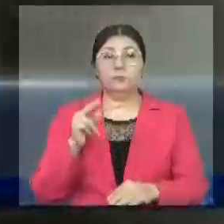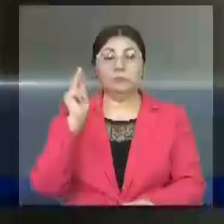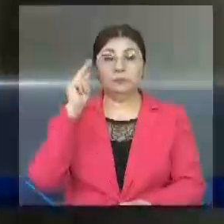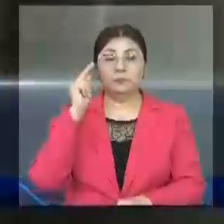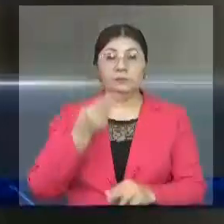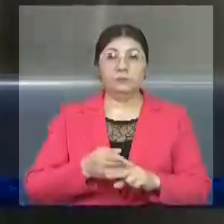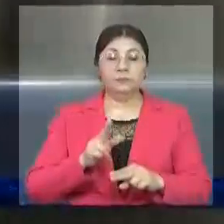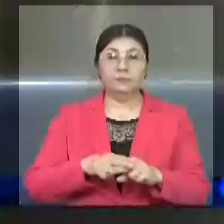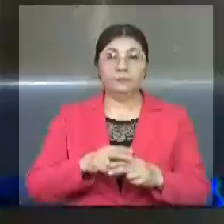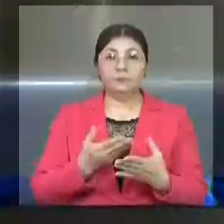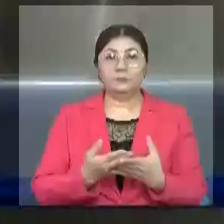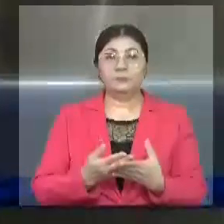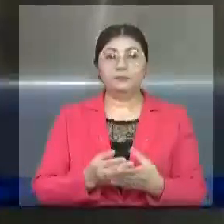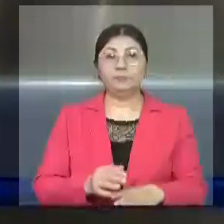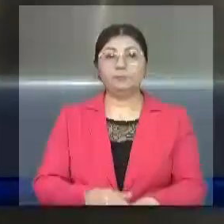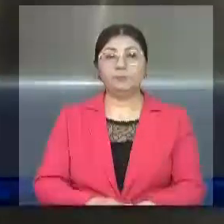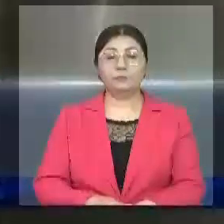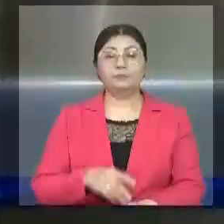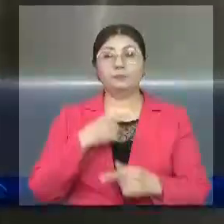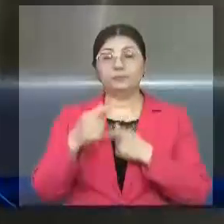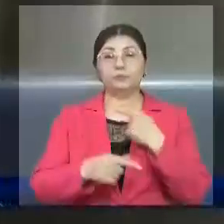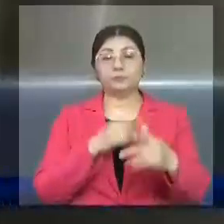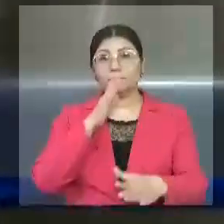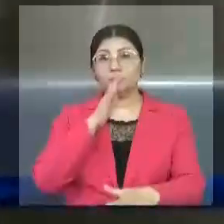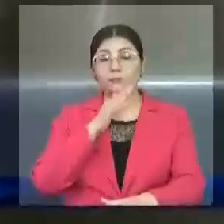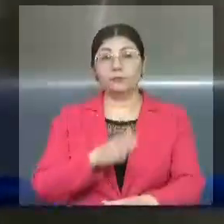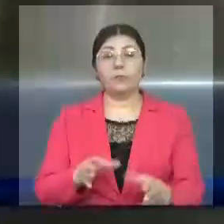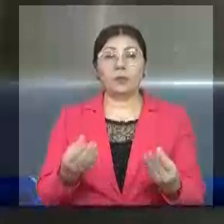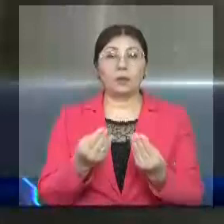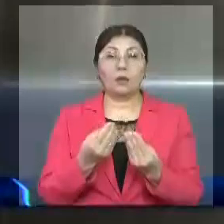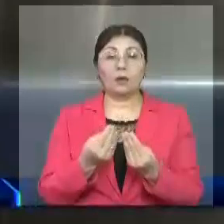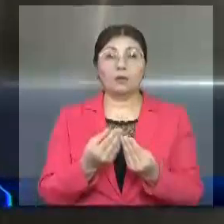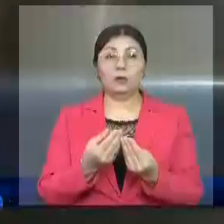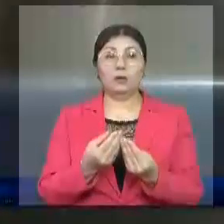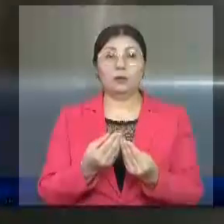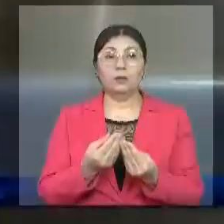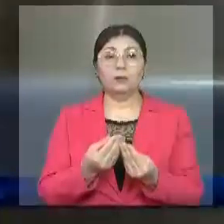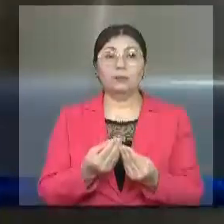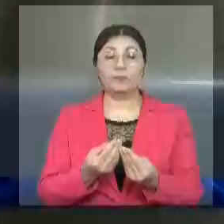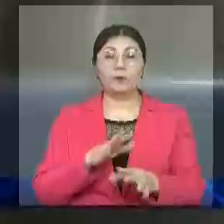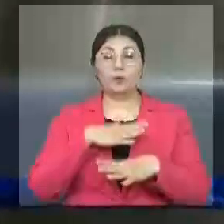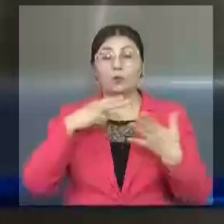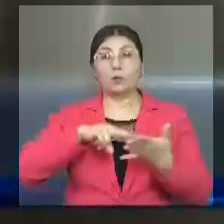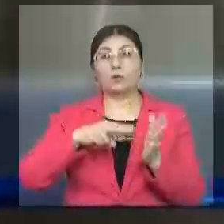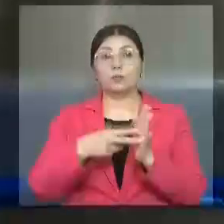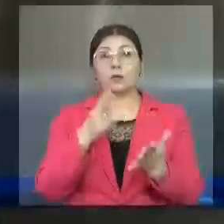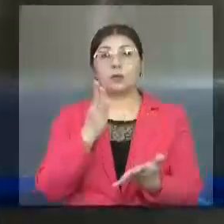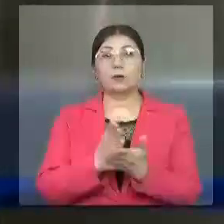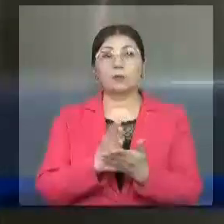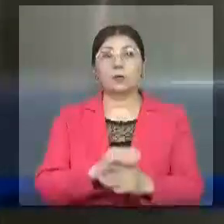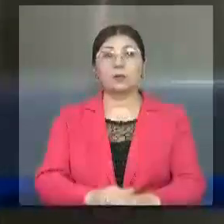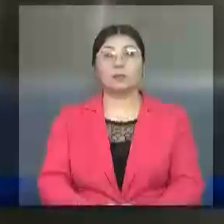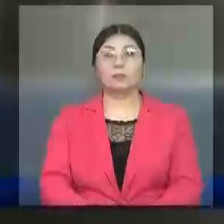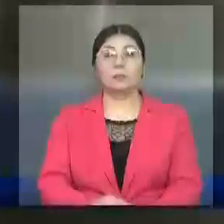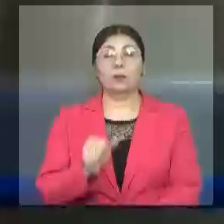осы арқылы, кино арқылы. И алдағы уақытта тағы да бірнеше пландар бар. Асан